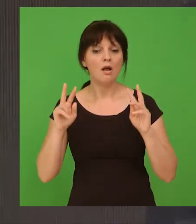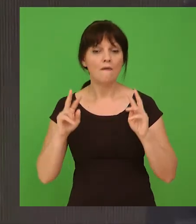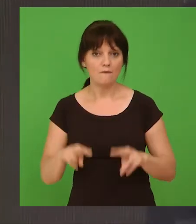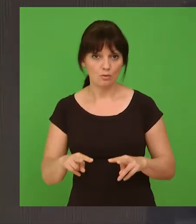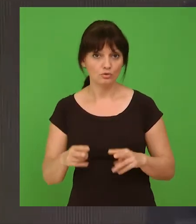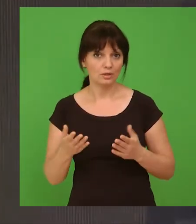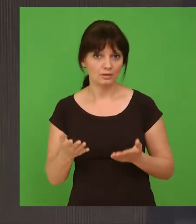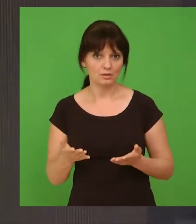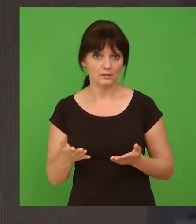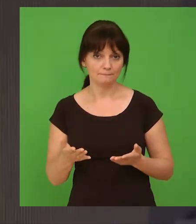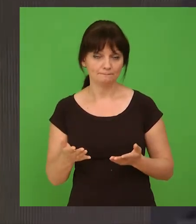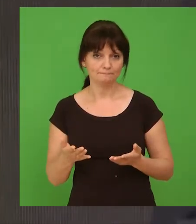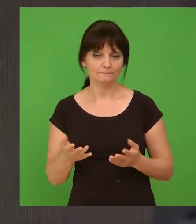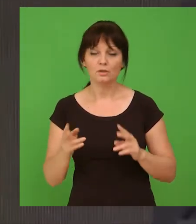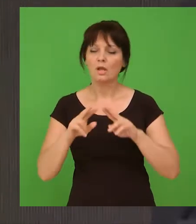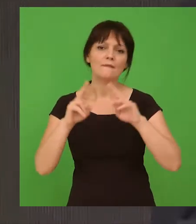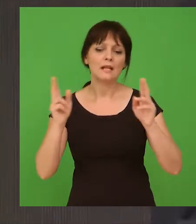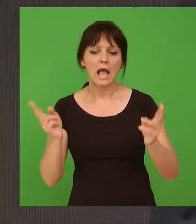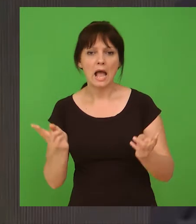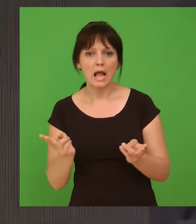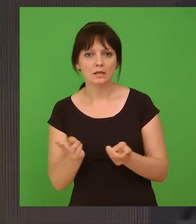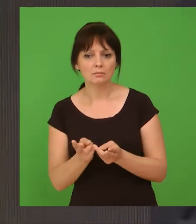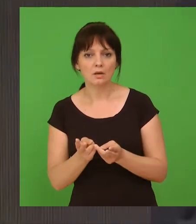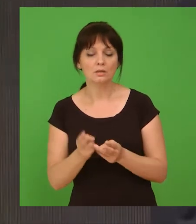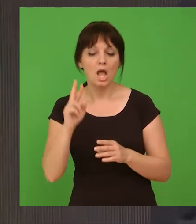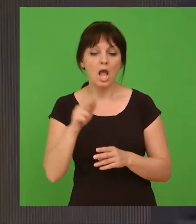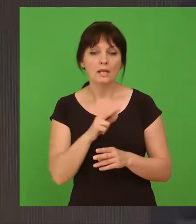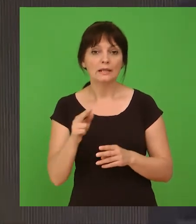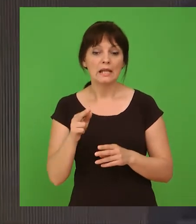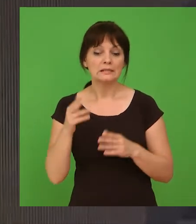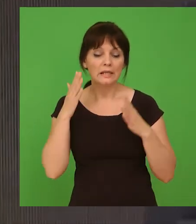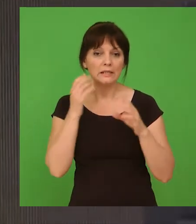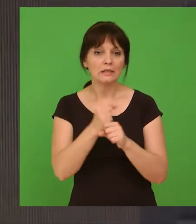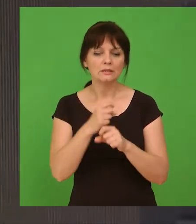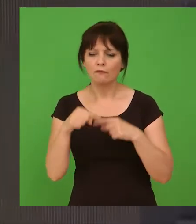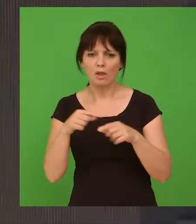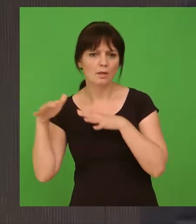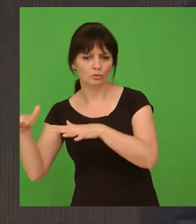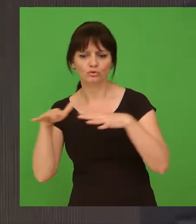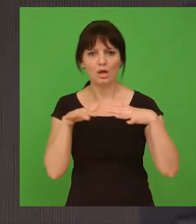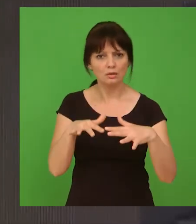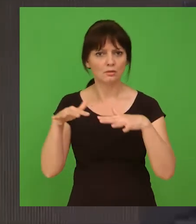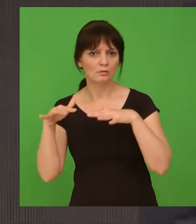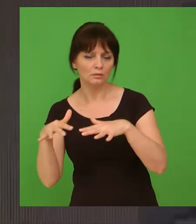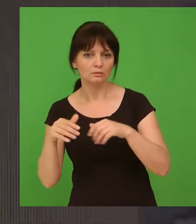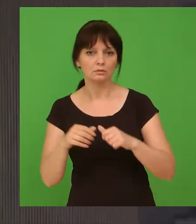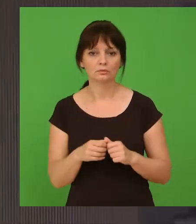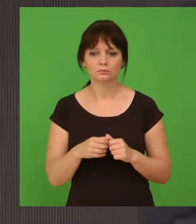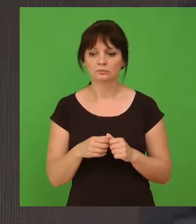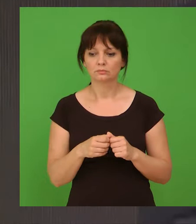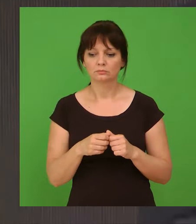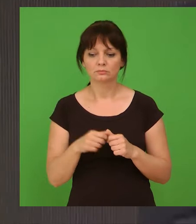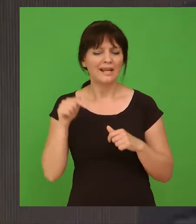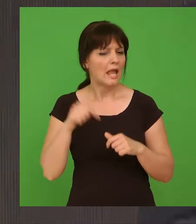az, hogy a nagyvilágban a keresztény hit támadás alatt van. Egyik hitet sem